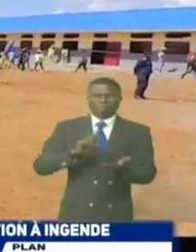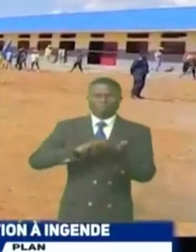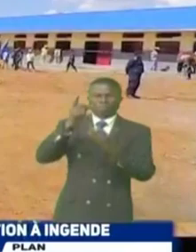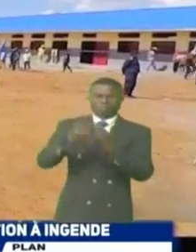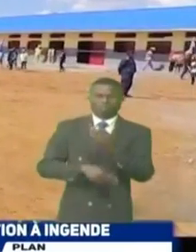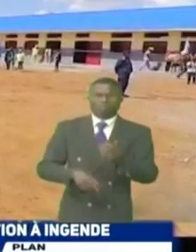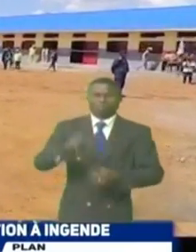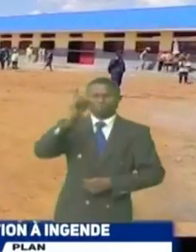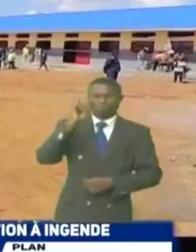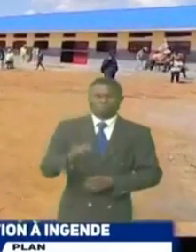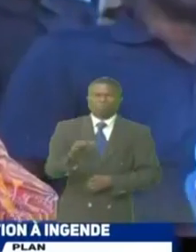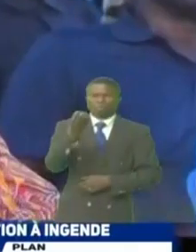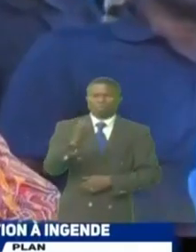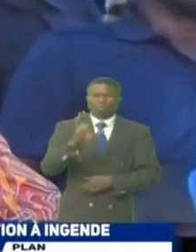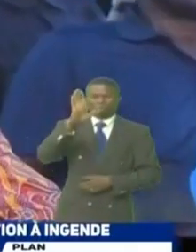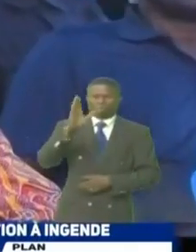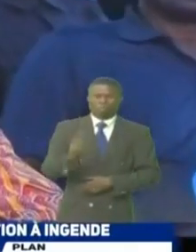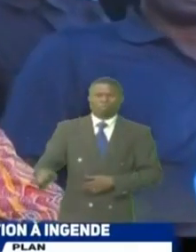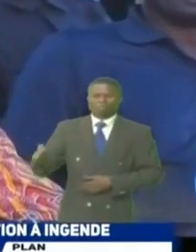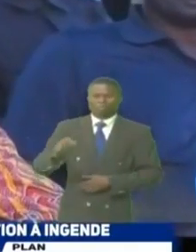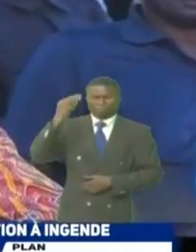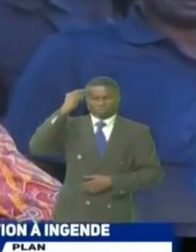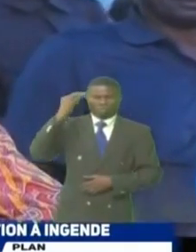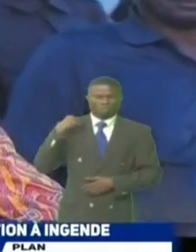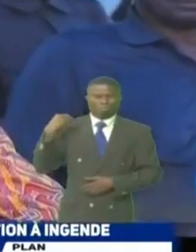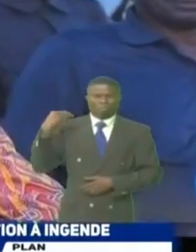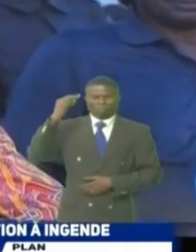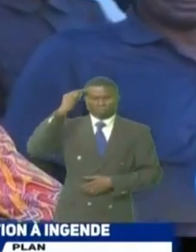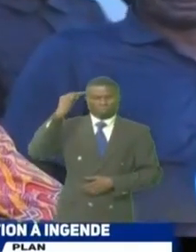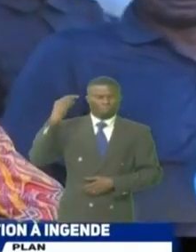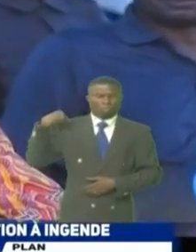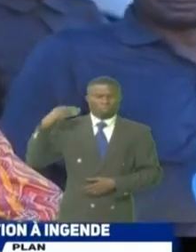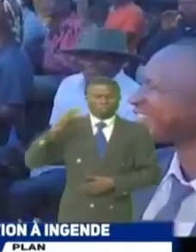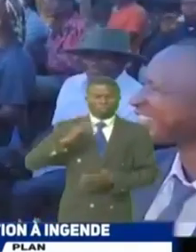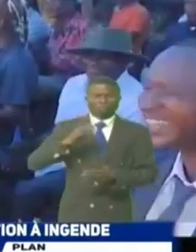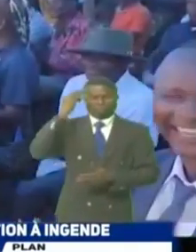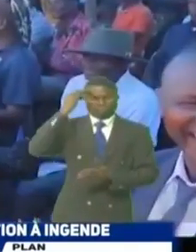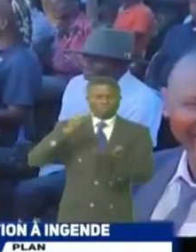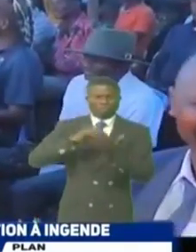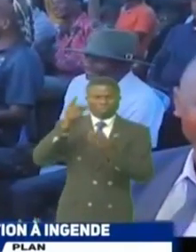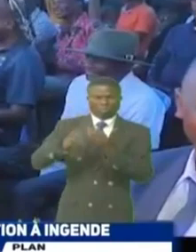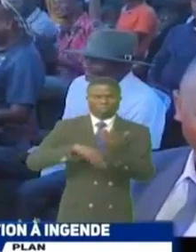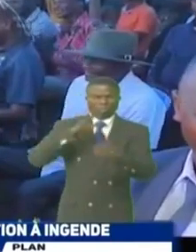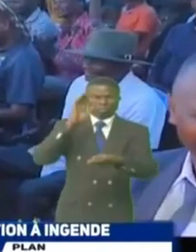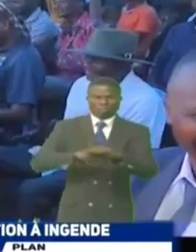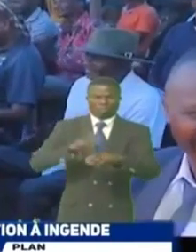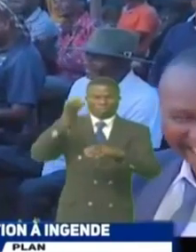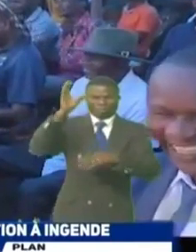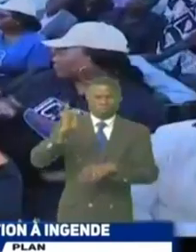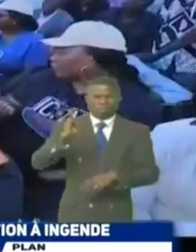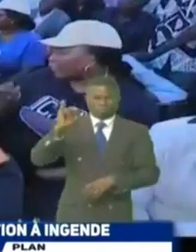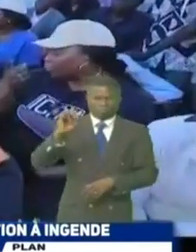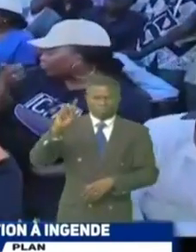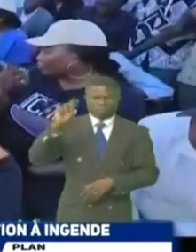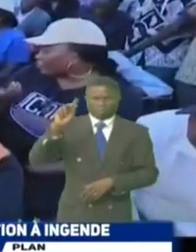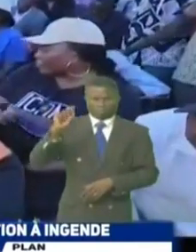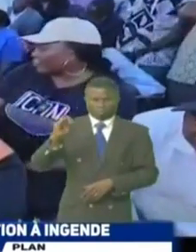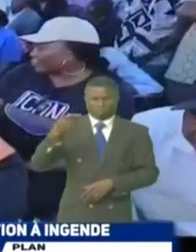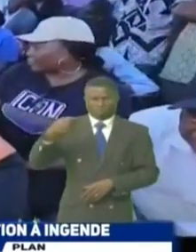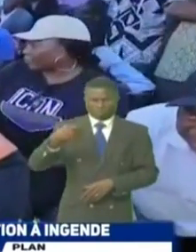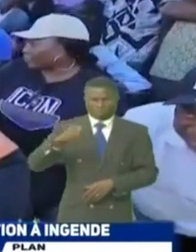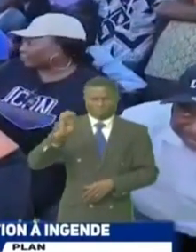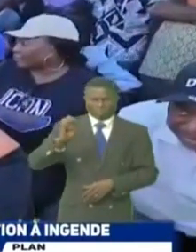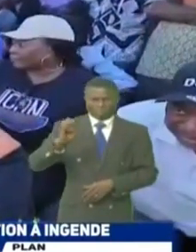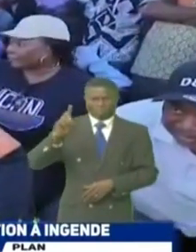145 territoires, la ministre d'État, ministre du Plan, est arrivée à Ingendé, près de 185 km de